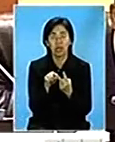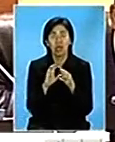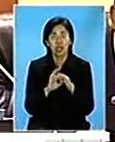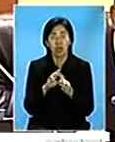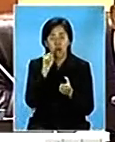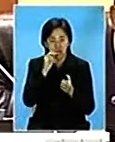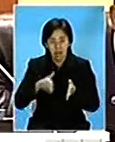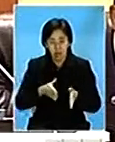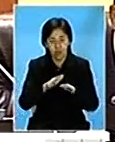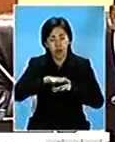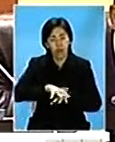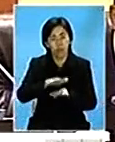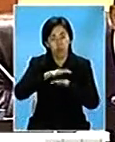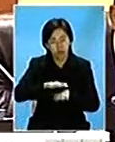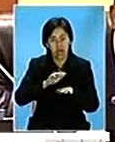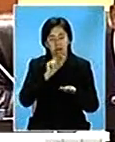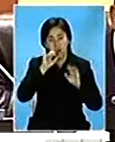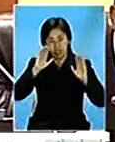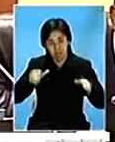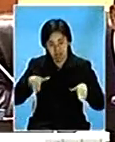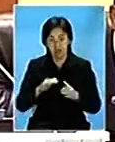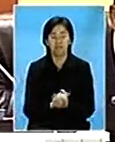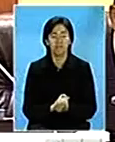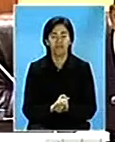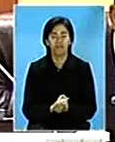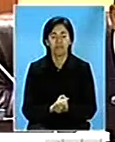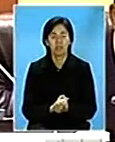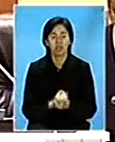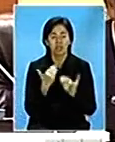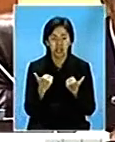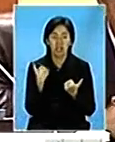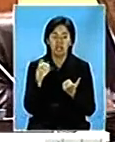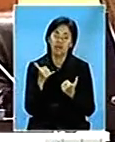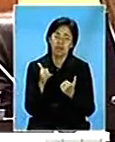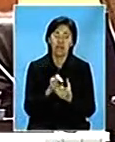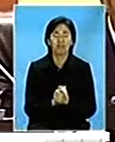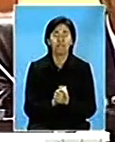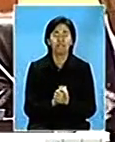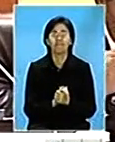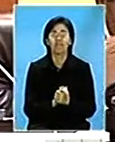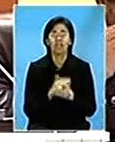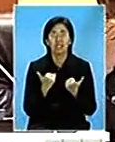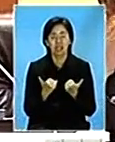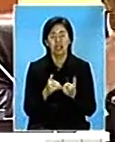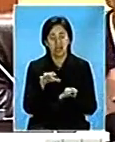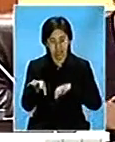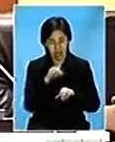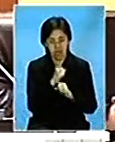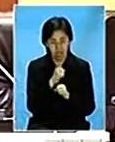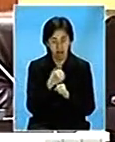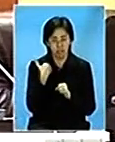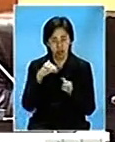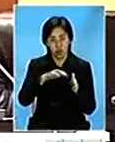ระบายน้ำชัยนาทป่าสักสามนะครับซึ่งขณะนี้บางส่วนก็อยู่ในระหว่างการดำเนินการขุ